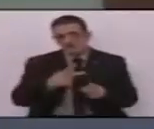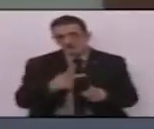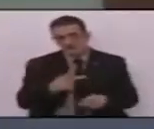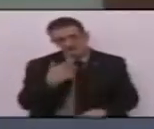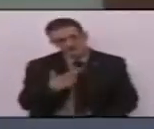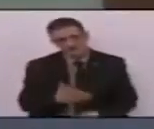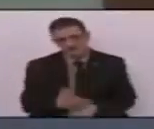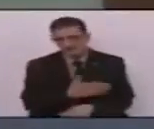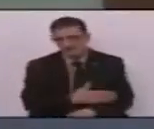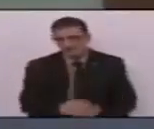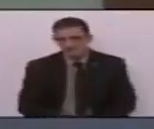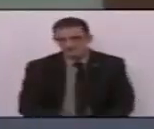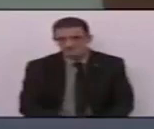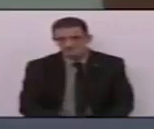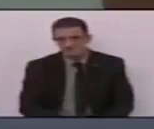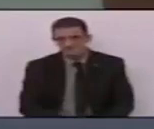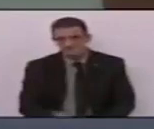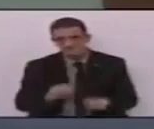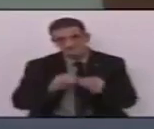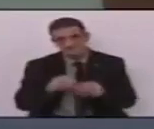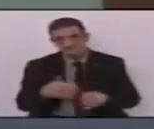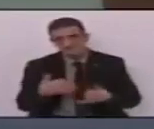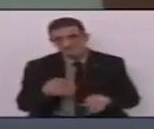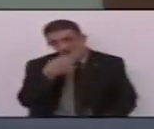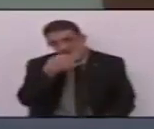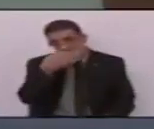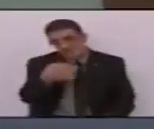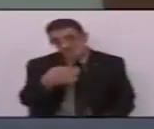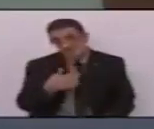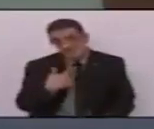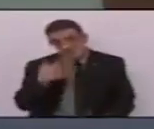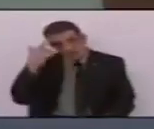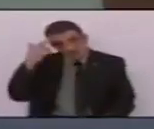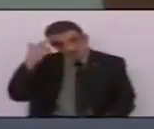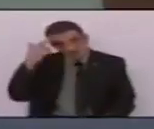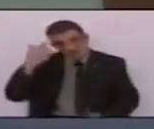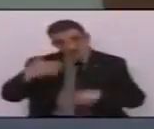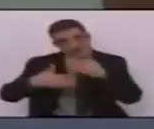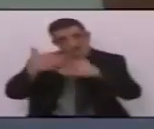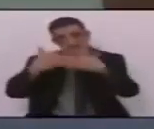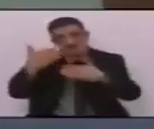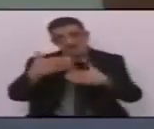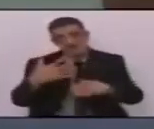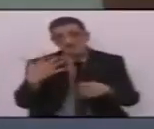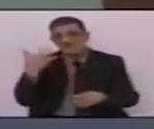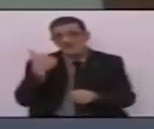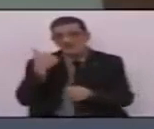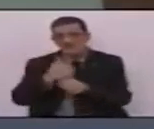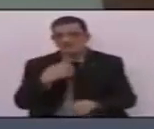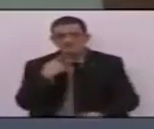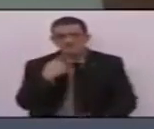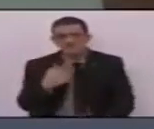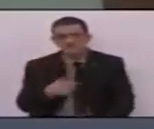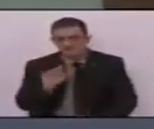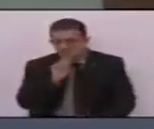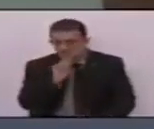في الجزائر، وهذه مش اهانه لا ليك ولا ليا ولا لاي واحد، ولكن شي نحبوا نقولوه نتطوروا. راك تقول باغيين نتطوروا على 5 سنين، فات 5 سنين، اسما لازم لنا